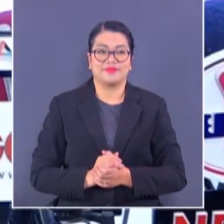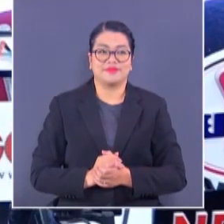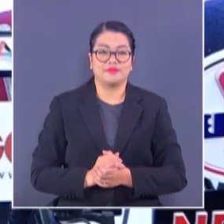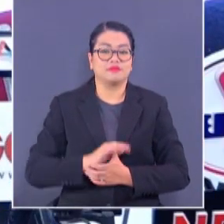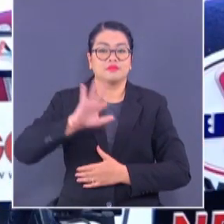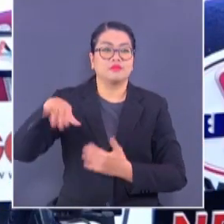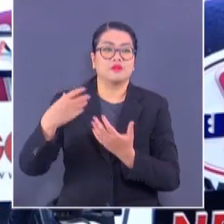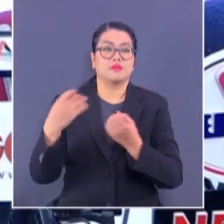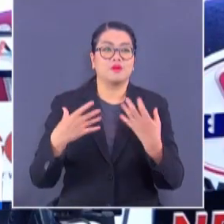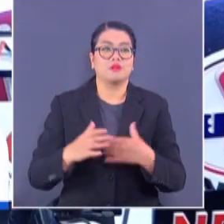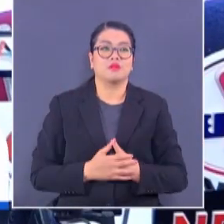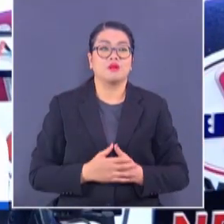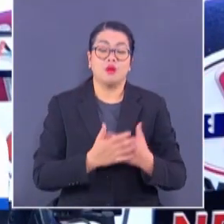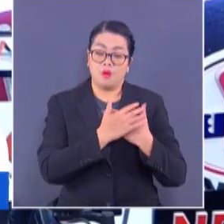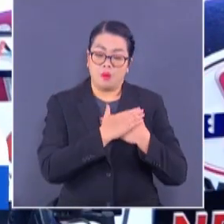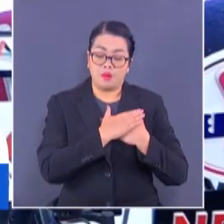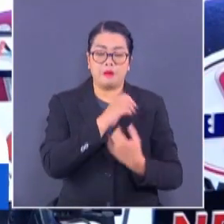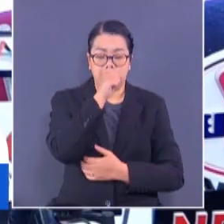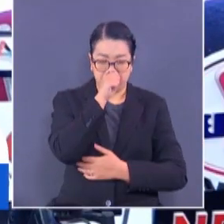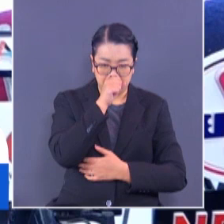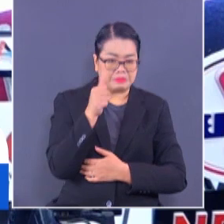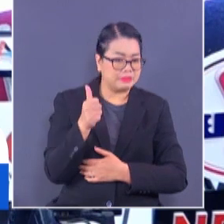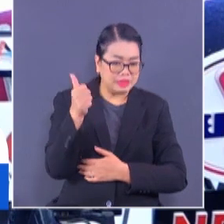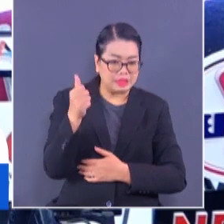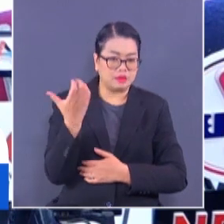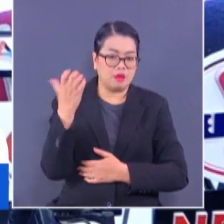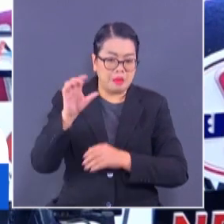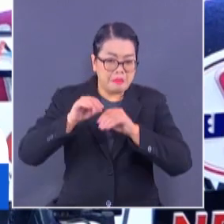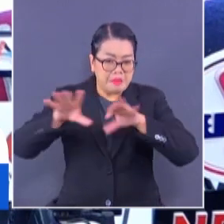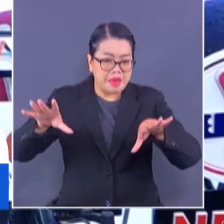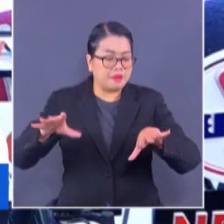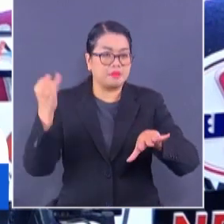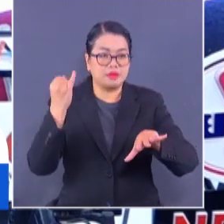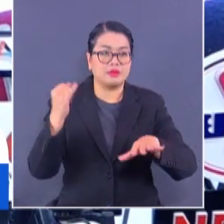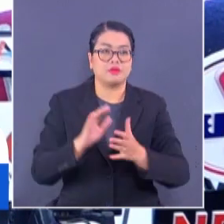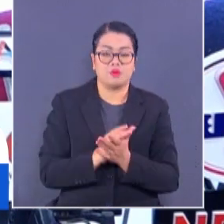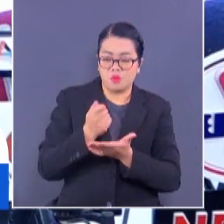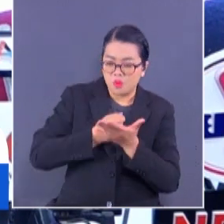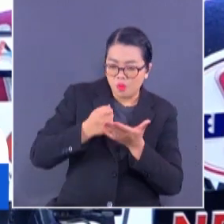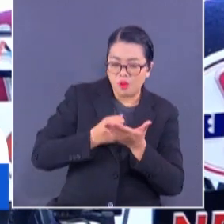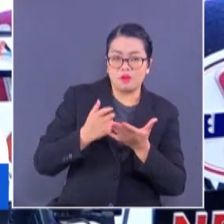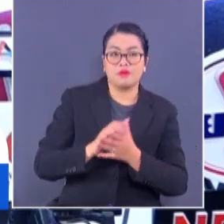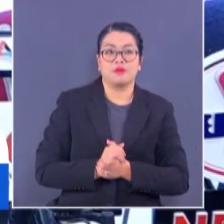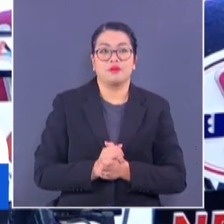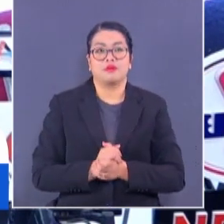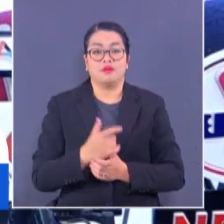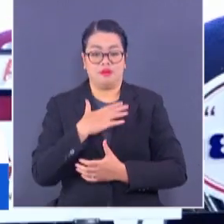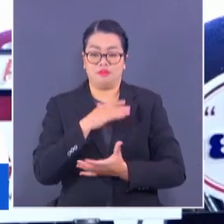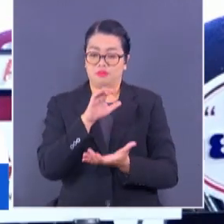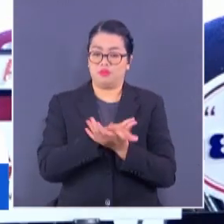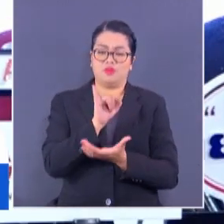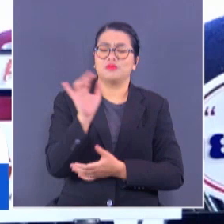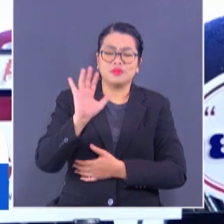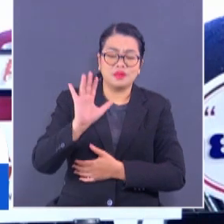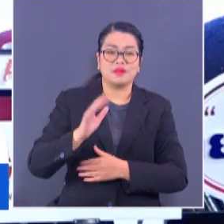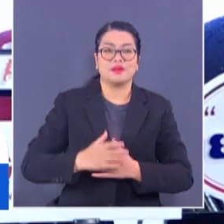จะพูดว่าความรักอะถ้าไม่เปิดเผยอะจะดีที่สุดเพราะด้วยแบบราศีของเรามันอาจจะแต่เราอะไม่เป็นเมียน้อยใครนะ